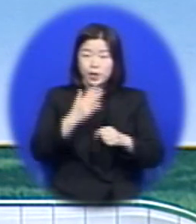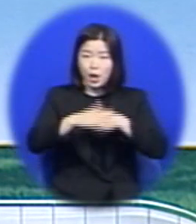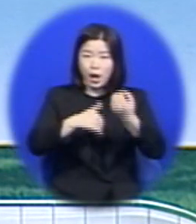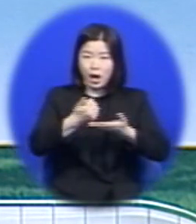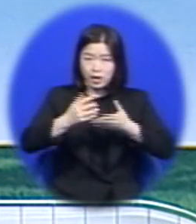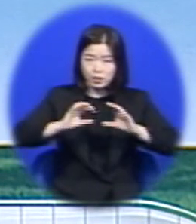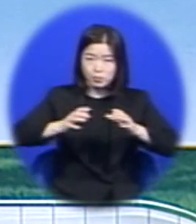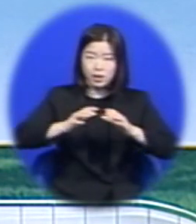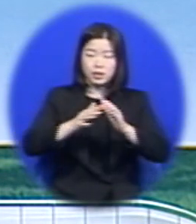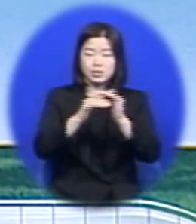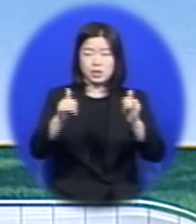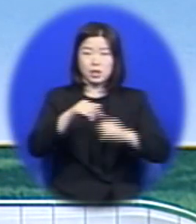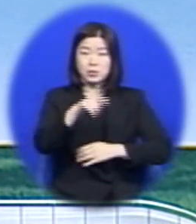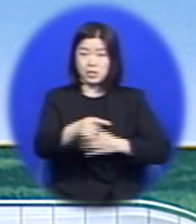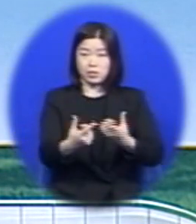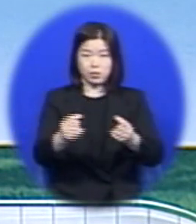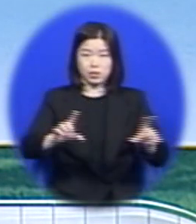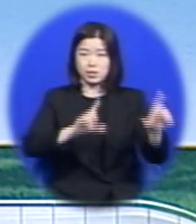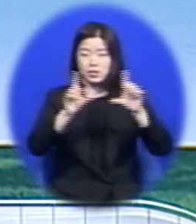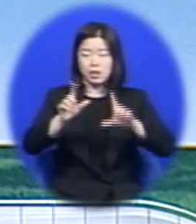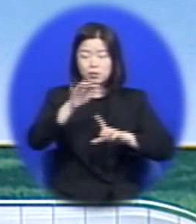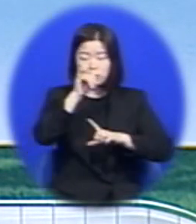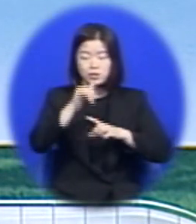하나님의 나라 사람들은 이렇게 사는 겁니다.